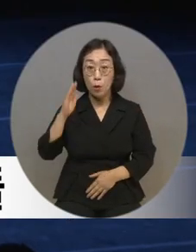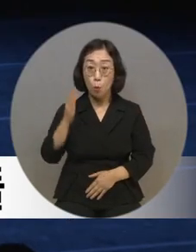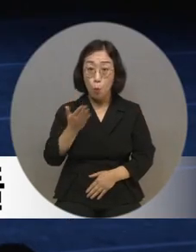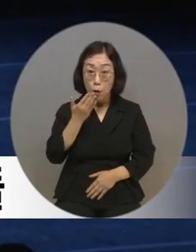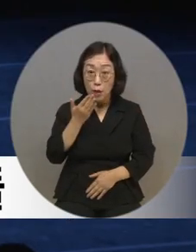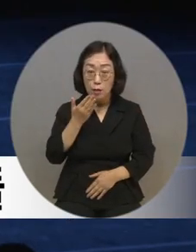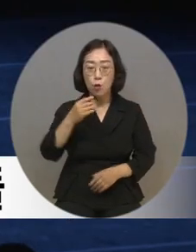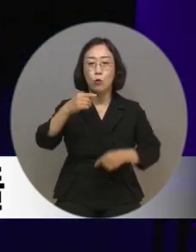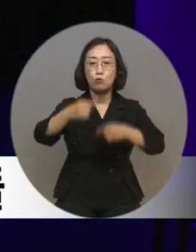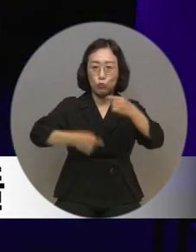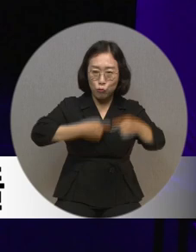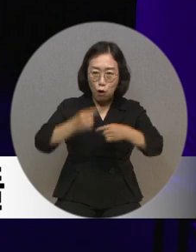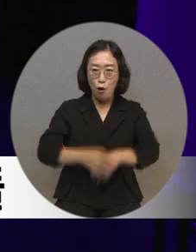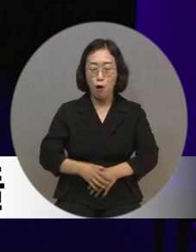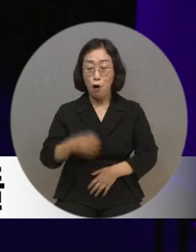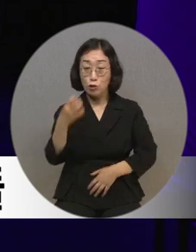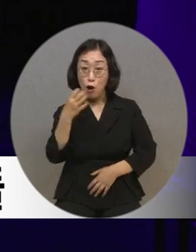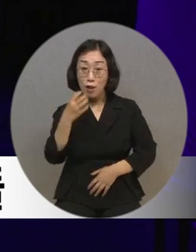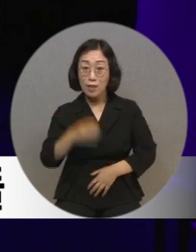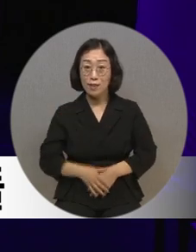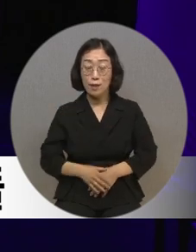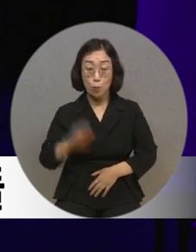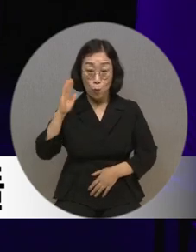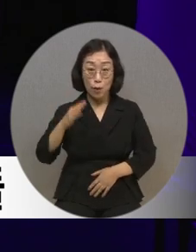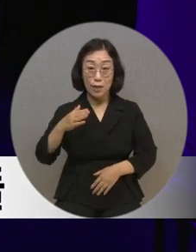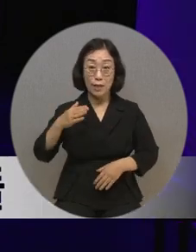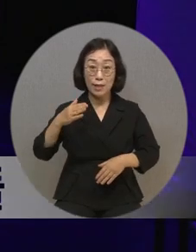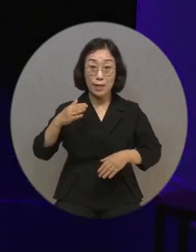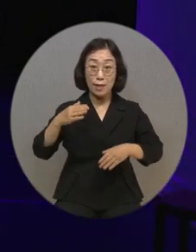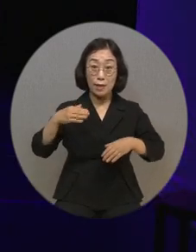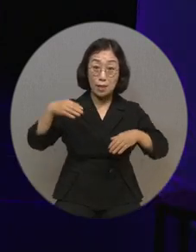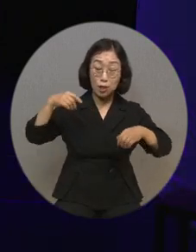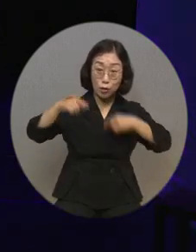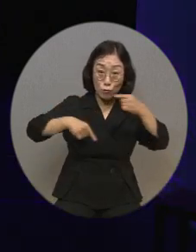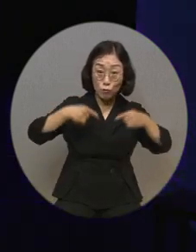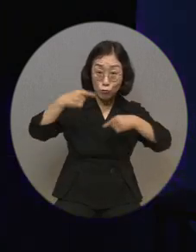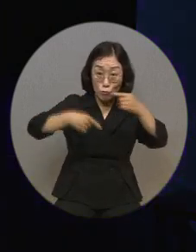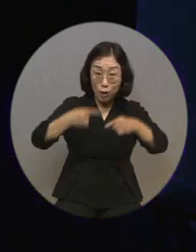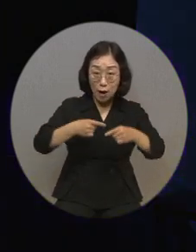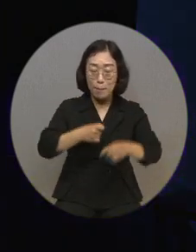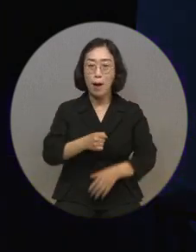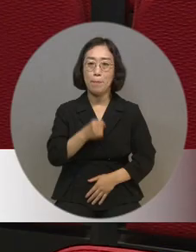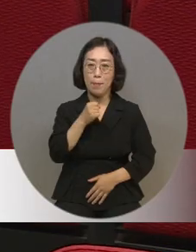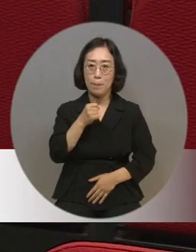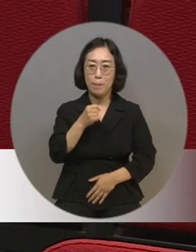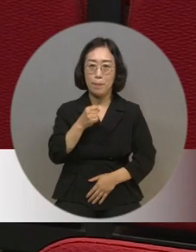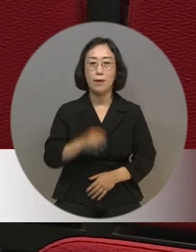수어로 연기하고 청인 배우는 농인 배우의 목소리가 되어 무대를 만들어갑니다.